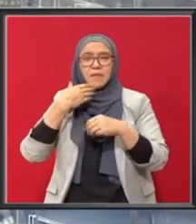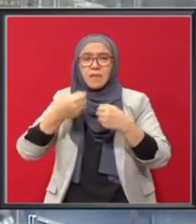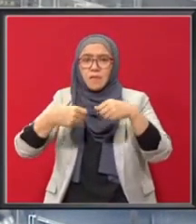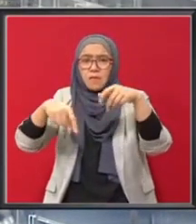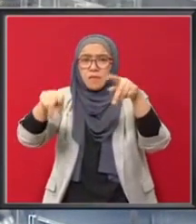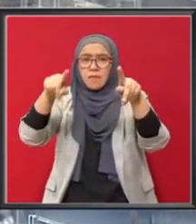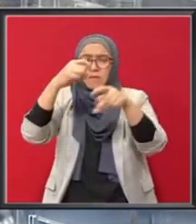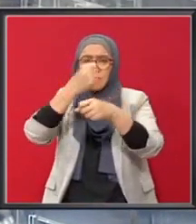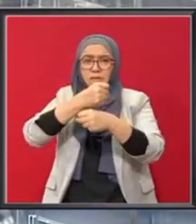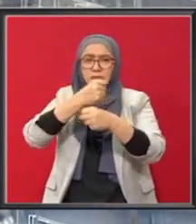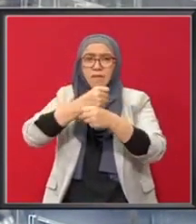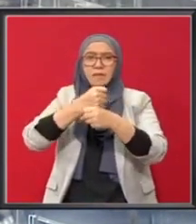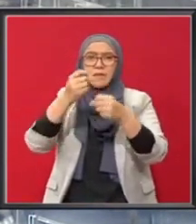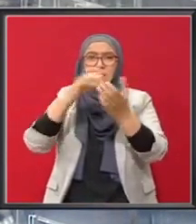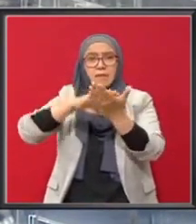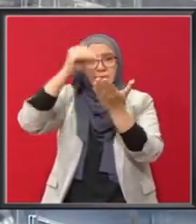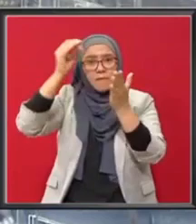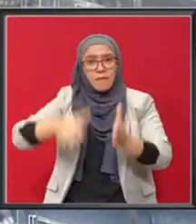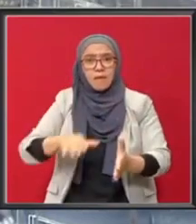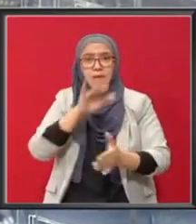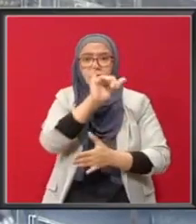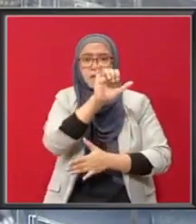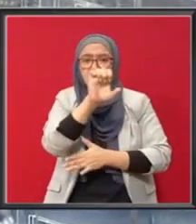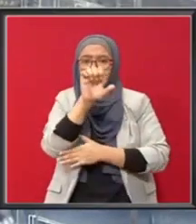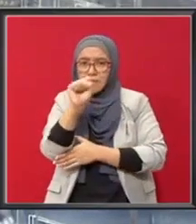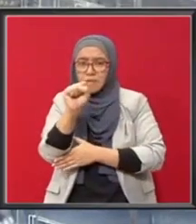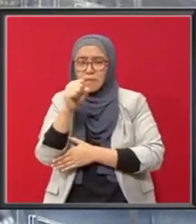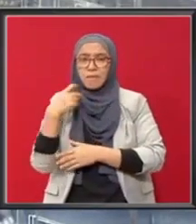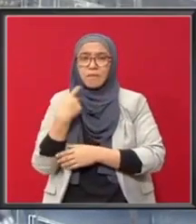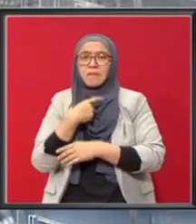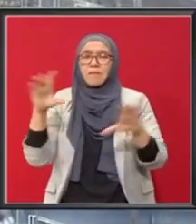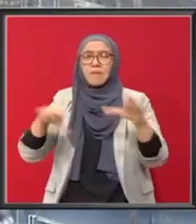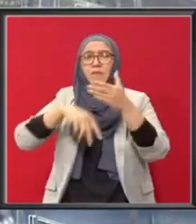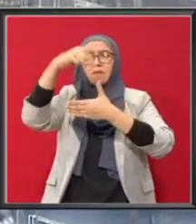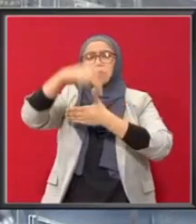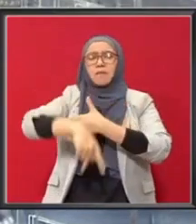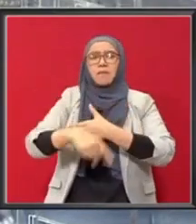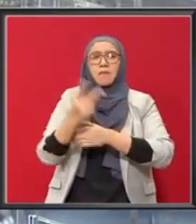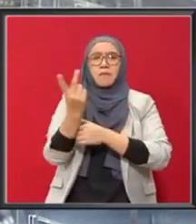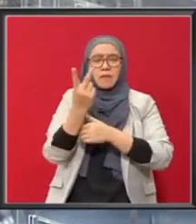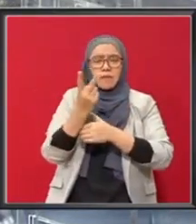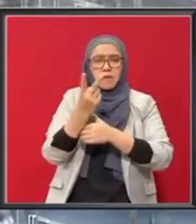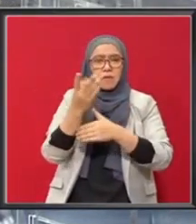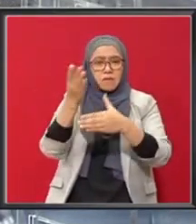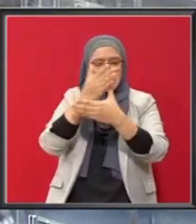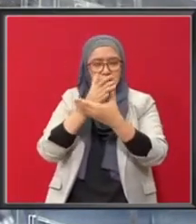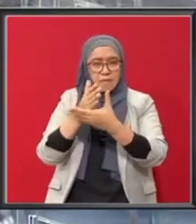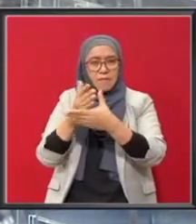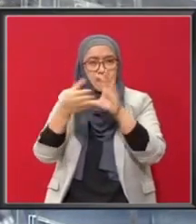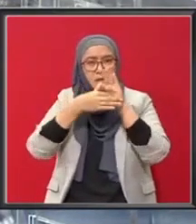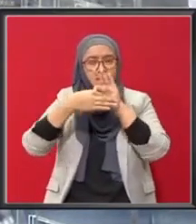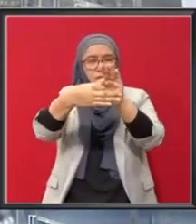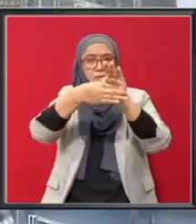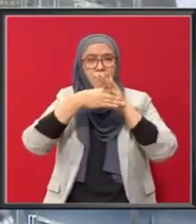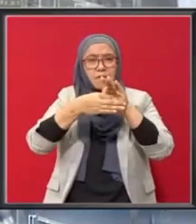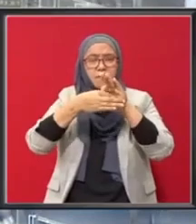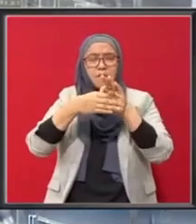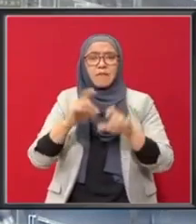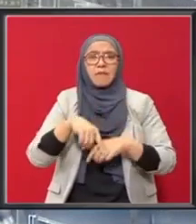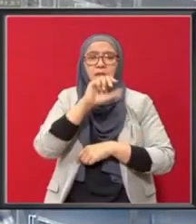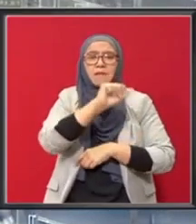Jazz dan kita juga mengadakan program dua sesi kolaborasi industry-academia ataupun